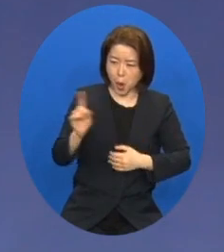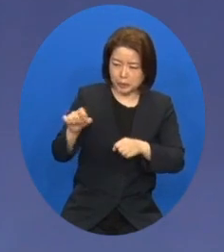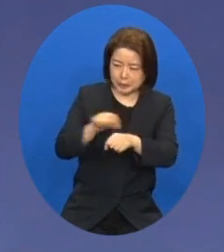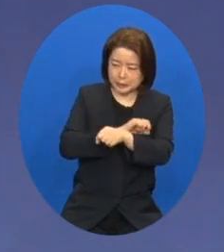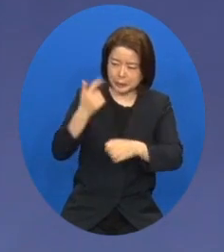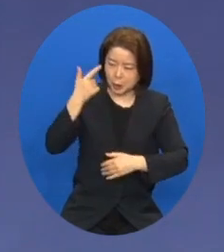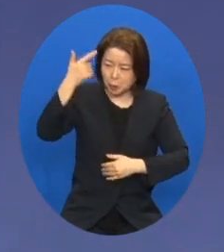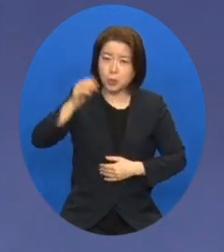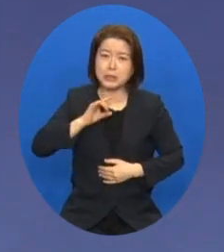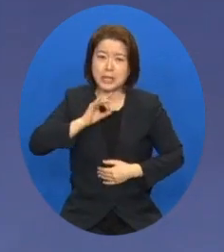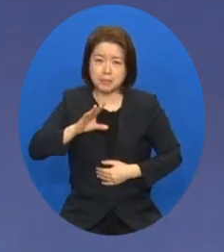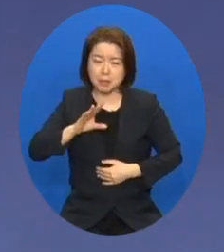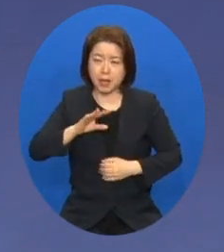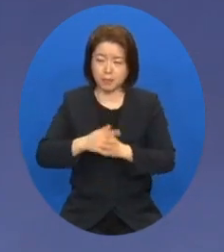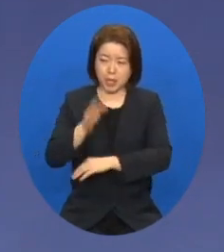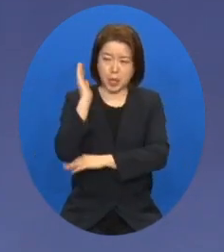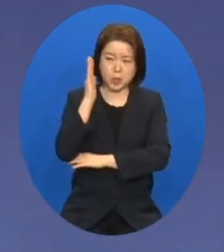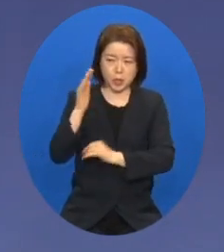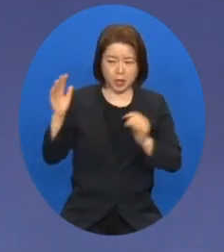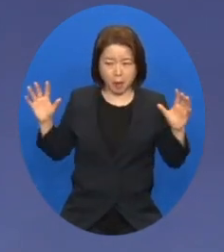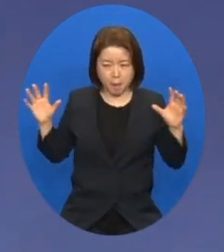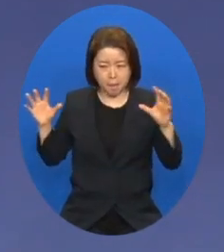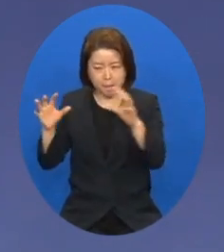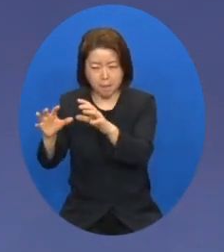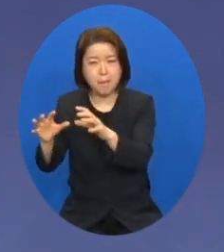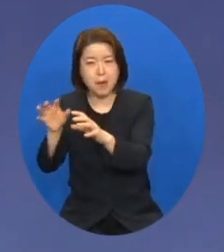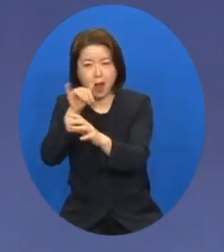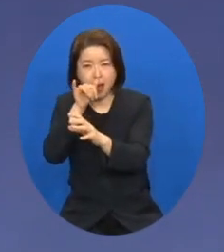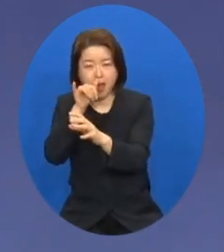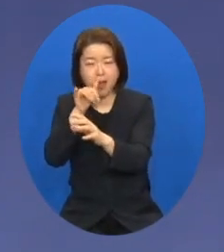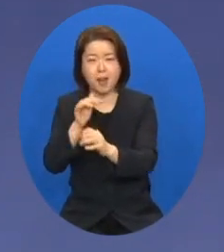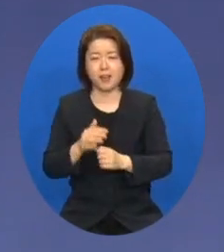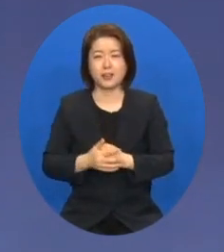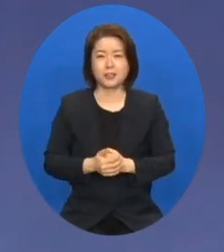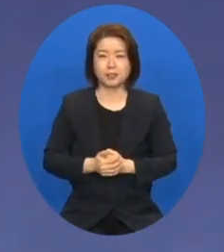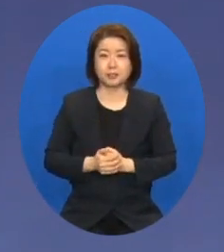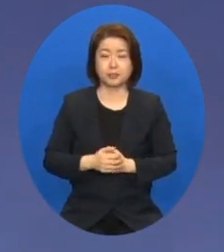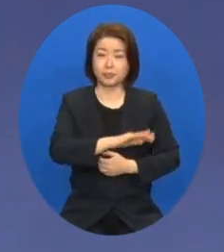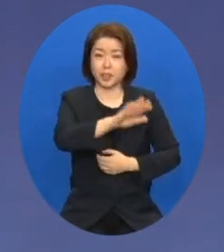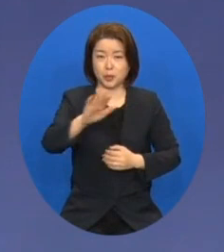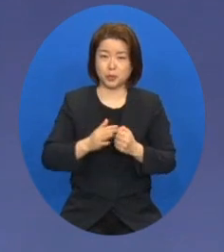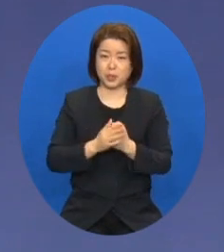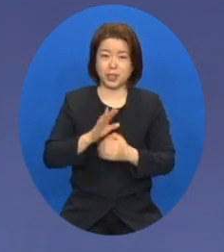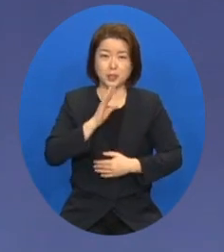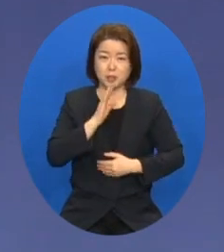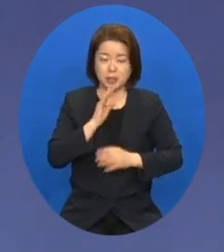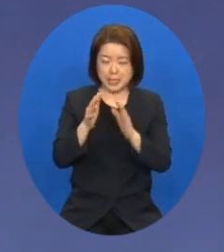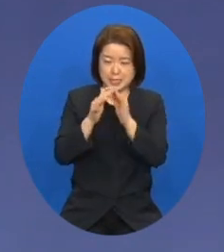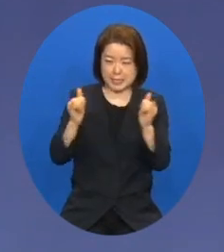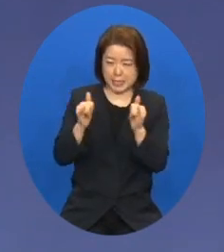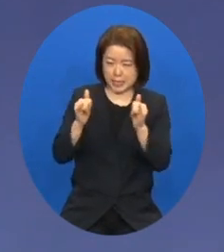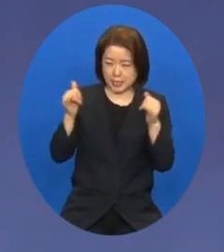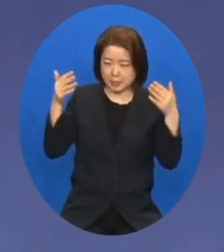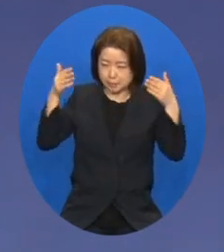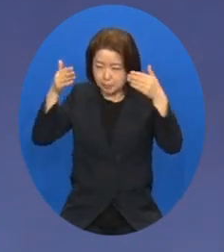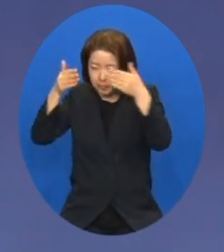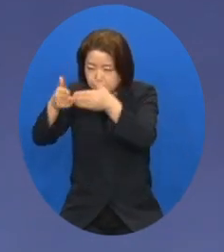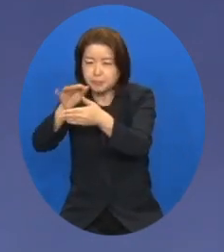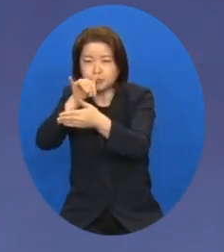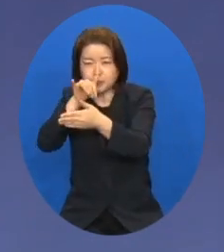설교를 듣는 사람들이 에서 올리는 경향이 있습니다 우리가 너무나 사람을 주목하고 있는